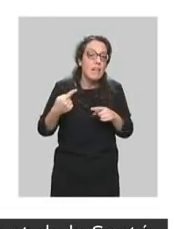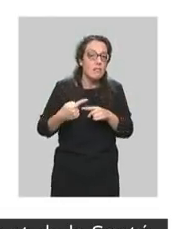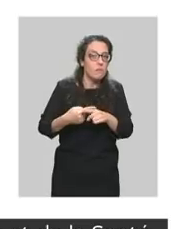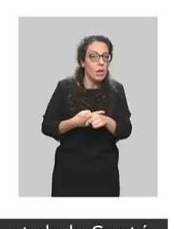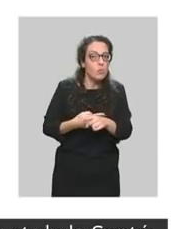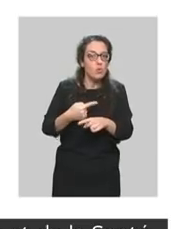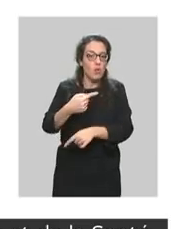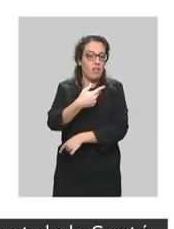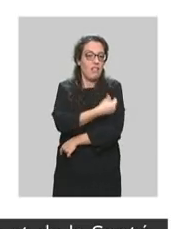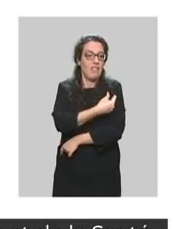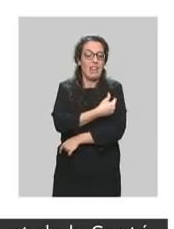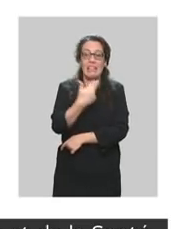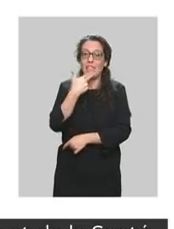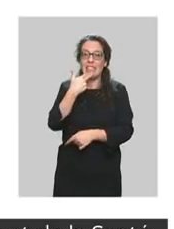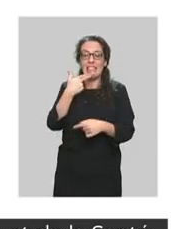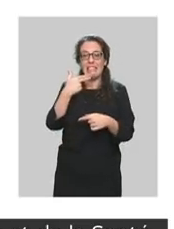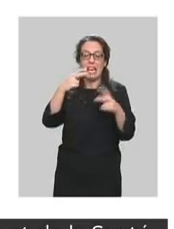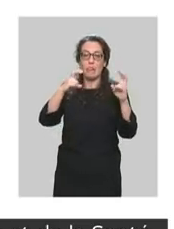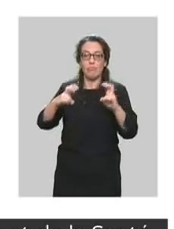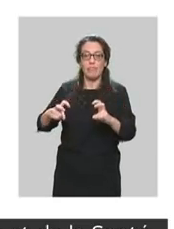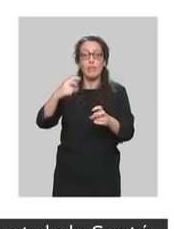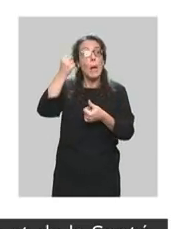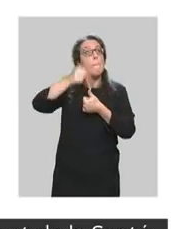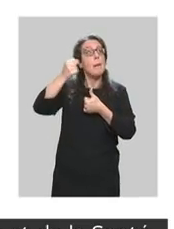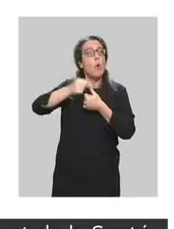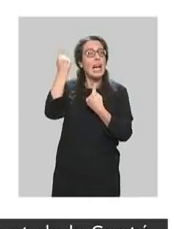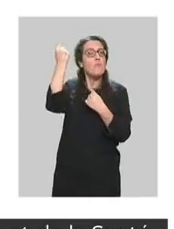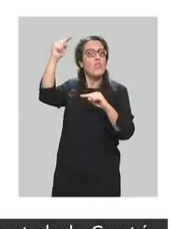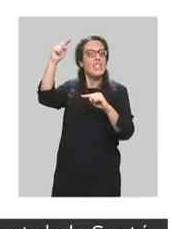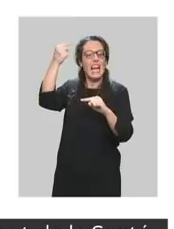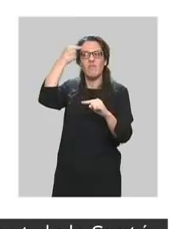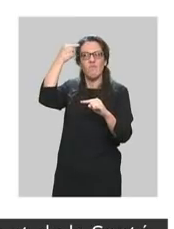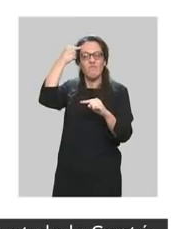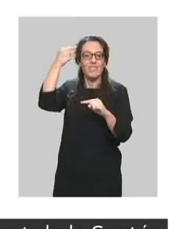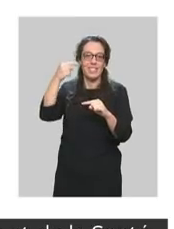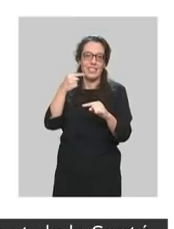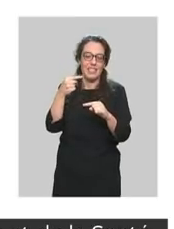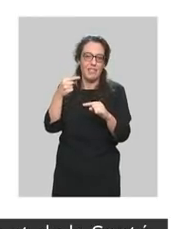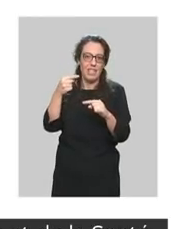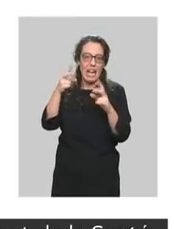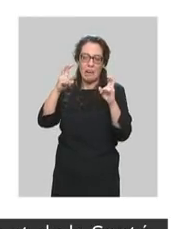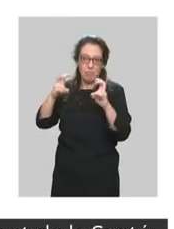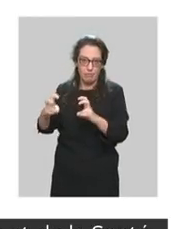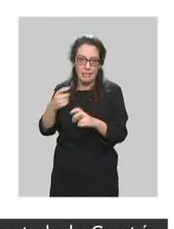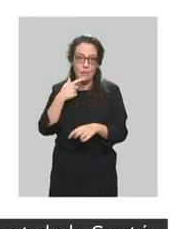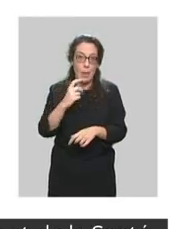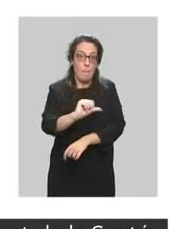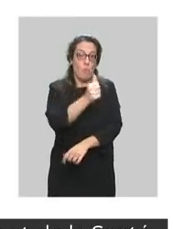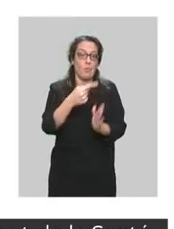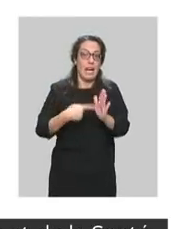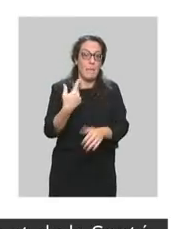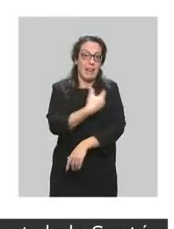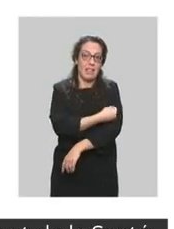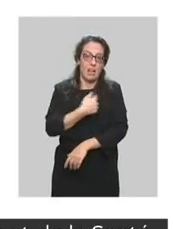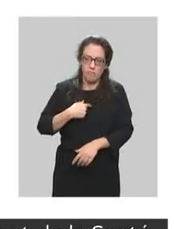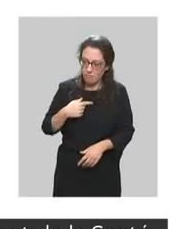L'efficacité du vaccin, elle diminue. Votre mémoire immunitaire, elle n'est pas infaillible. Et donc, il y a un premier appel qui est fait pour dire au système immunitaire, souviens-toi,